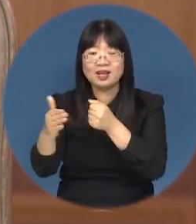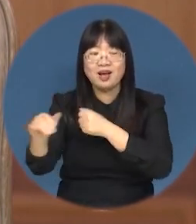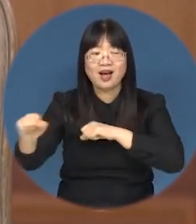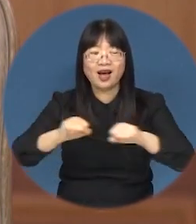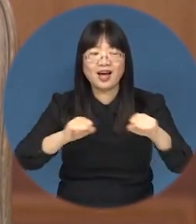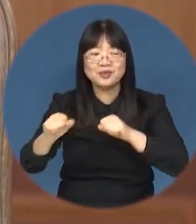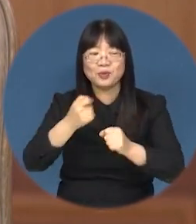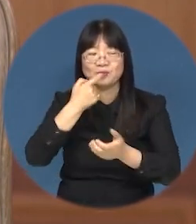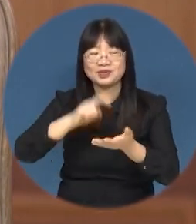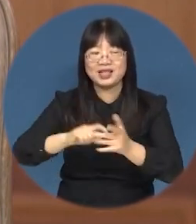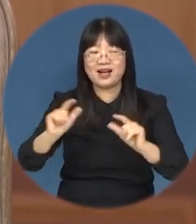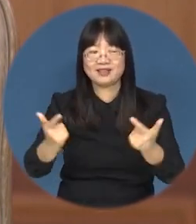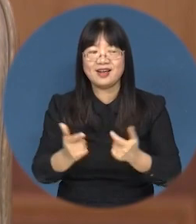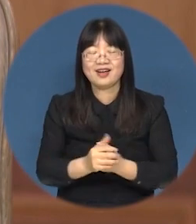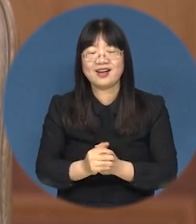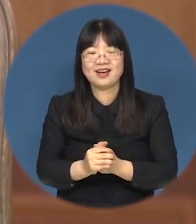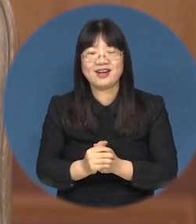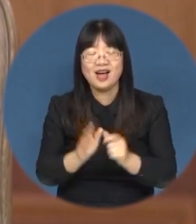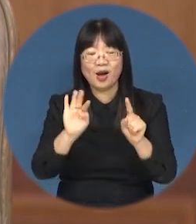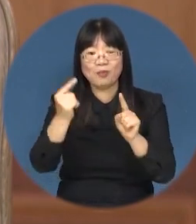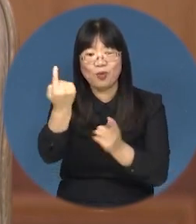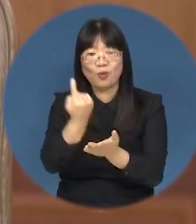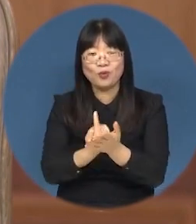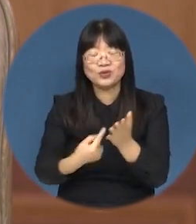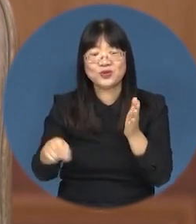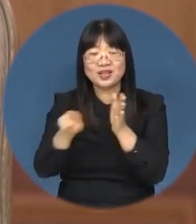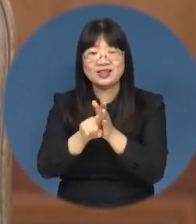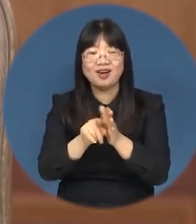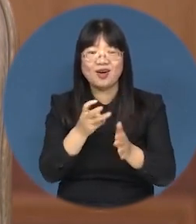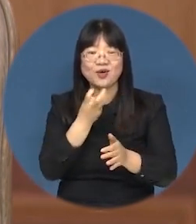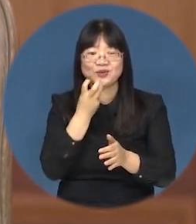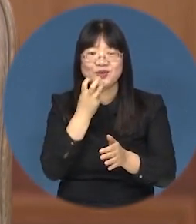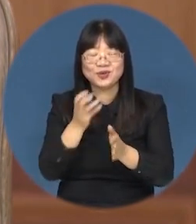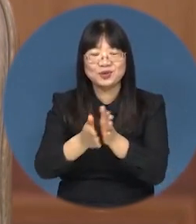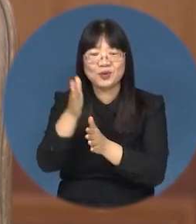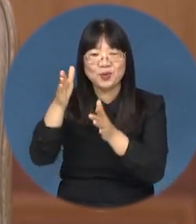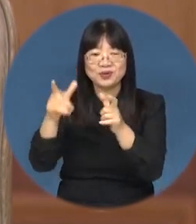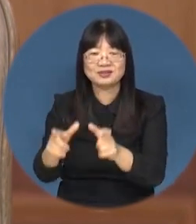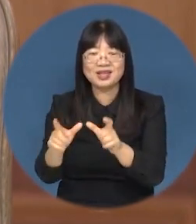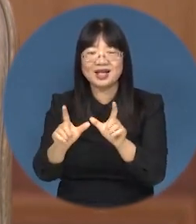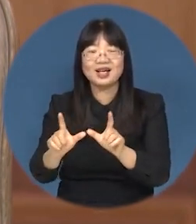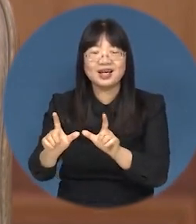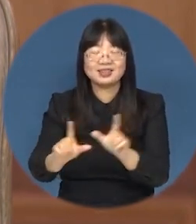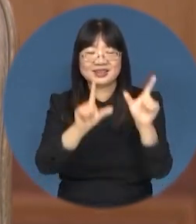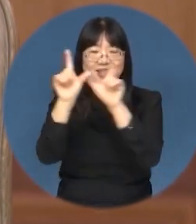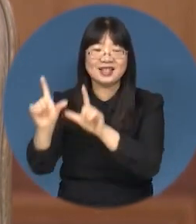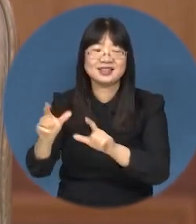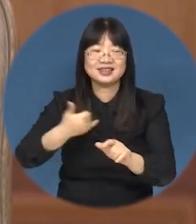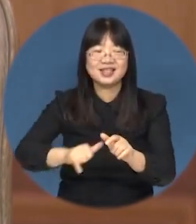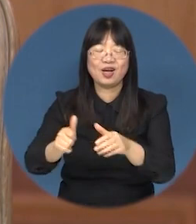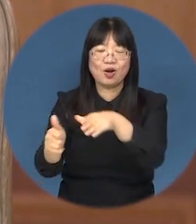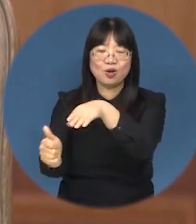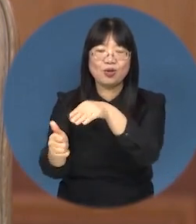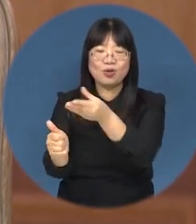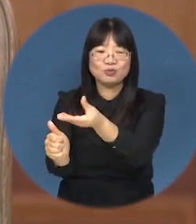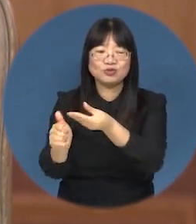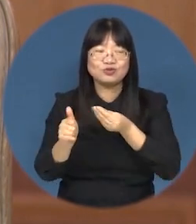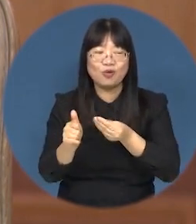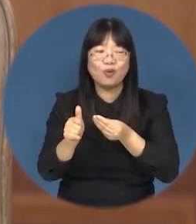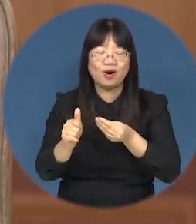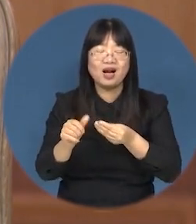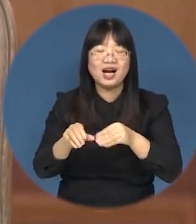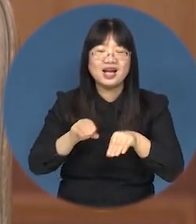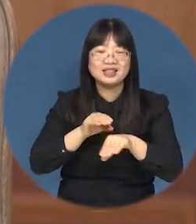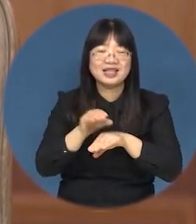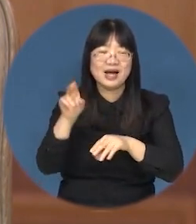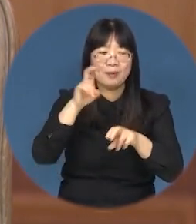활동을 하기가 좀 어렵단 말이죠. 그럼 한번 나오려면은 뭐 서울의 도심에 사는 그 자식들 불러서 차로 해서 이렇게 오셔야 되고 그렇죠.